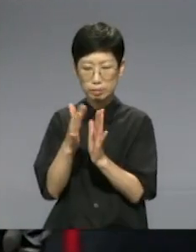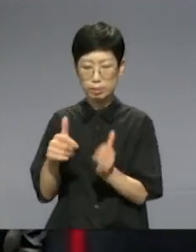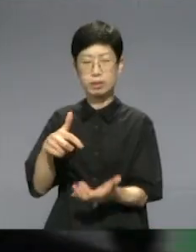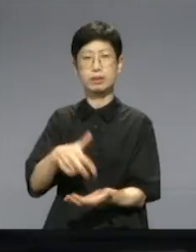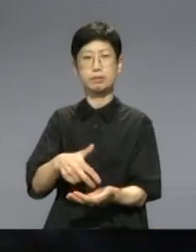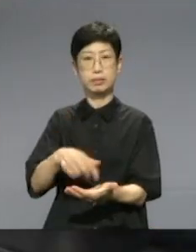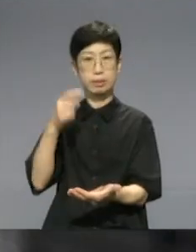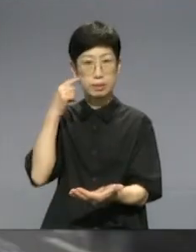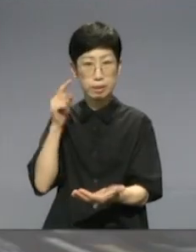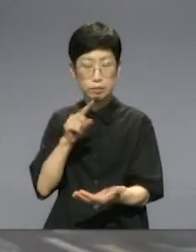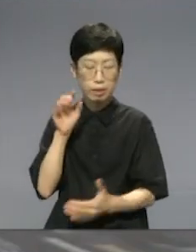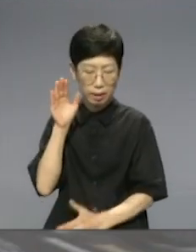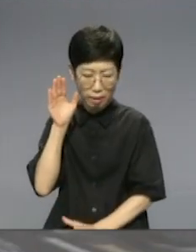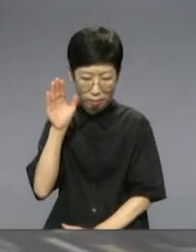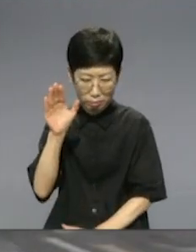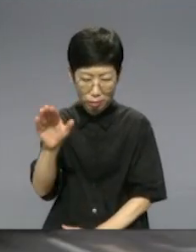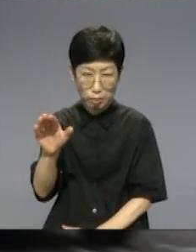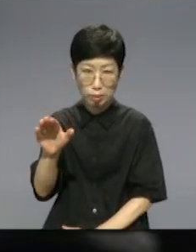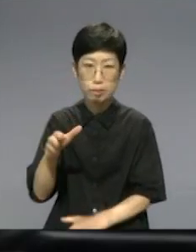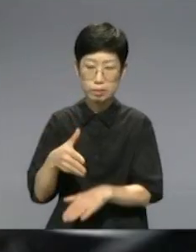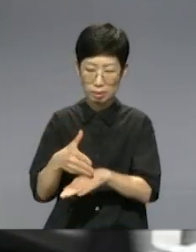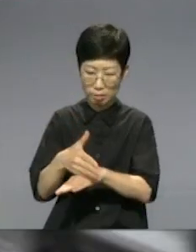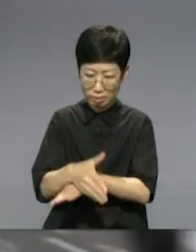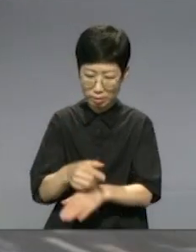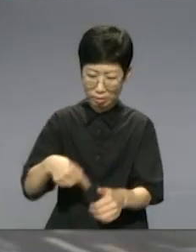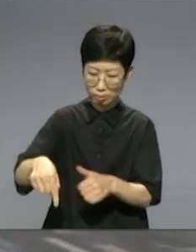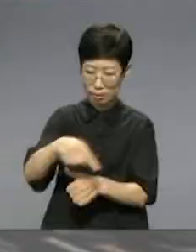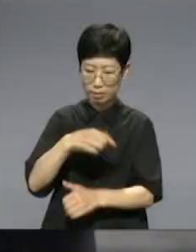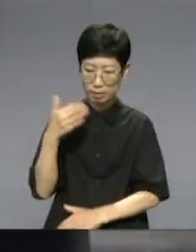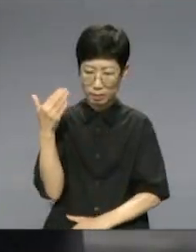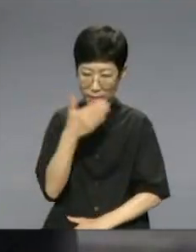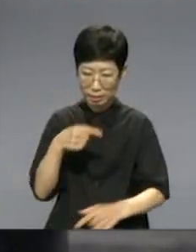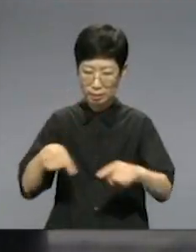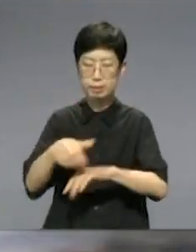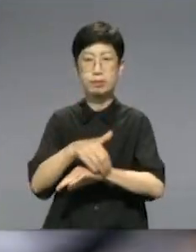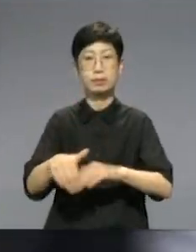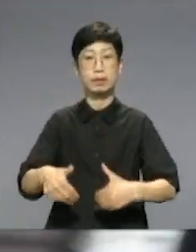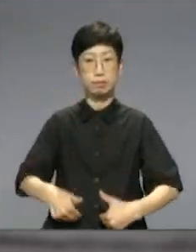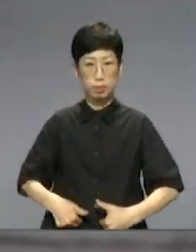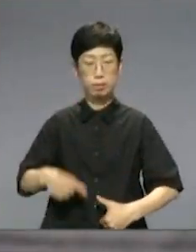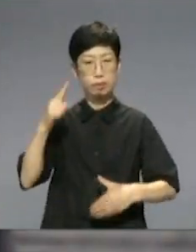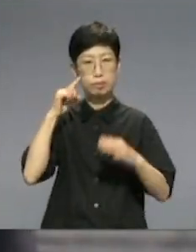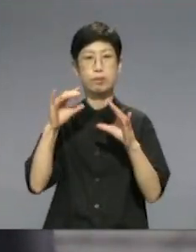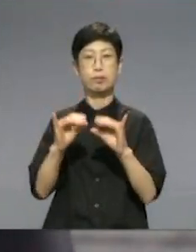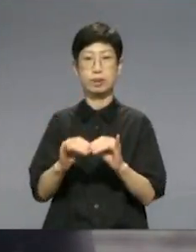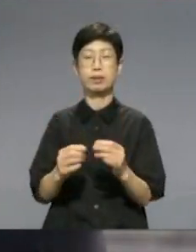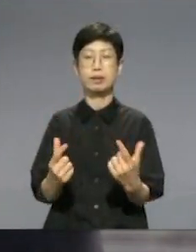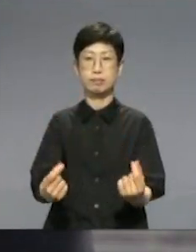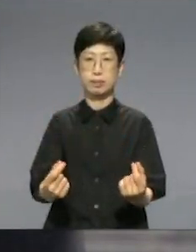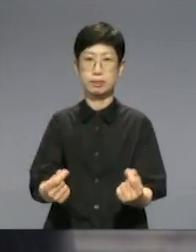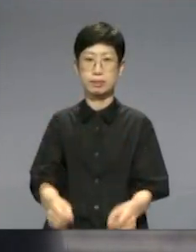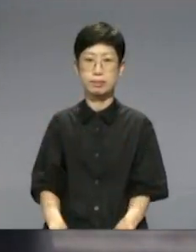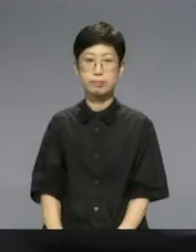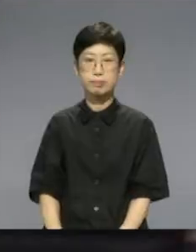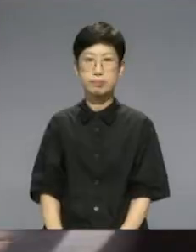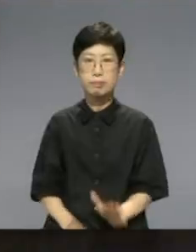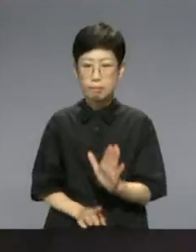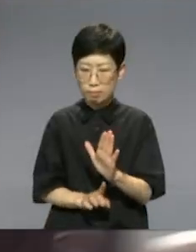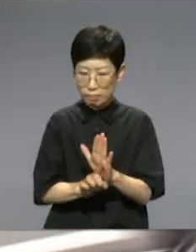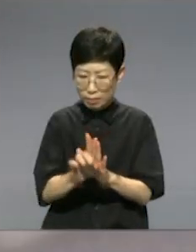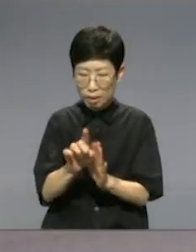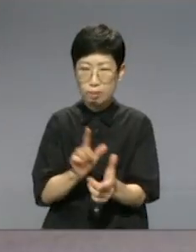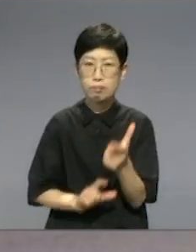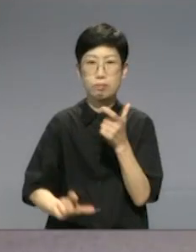시민이라면 장기적인 관점에서 친환경 정책이 필요 불가피하다는 데 동의합니다. 기후 변화가